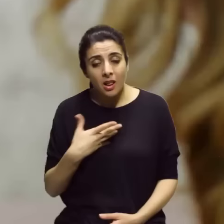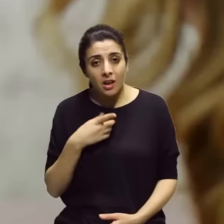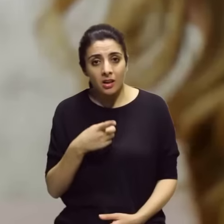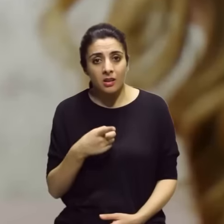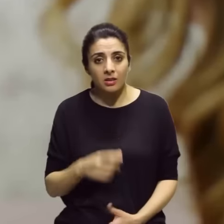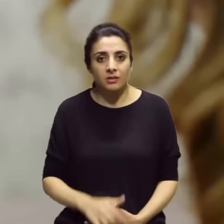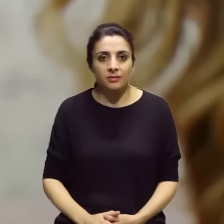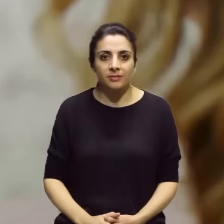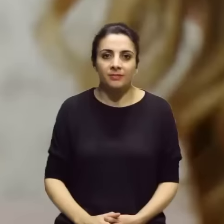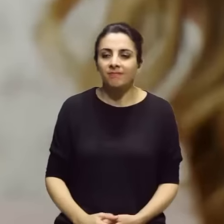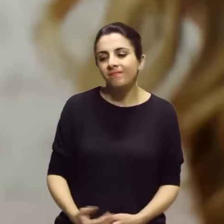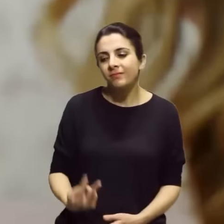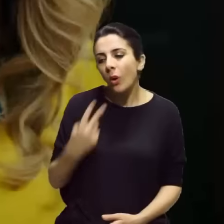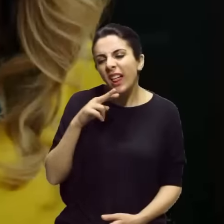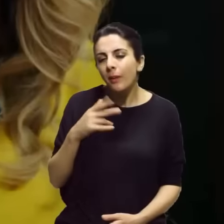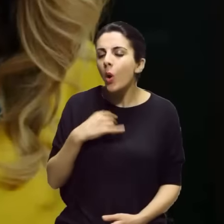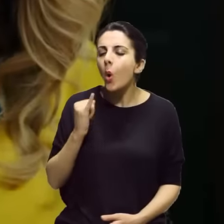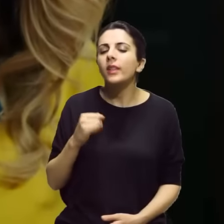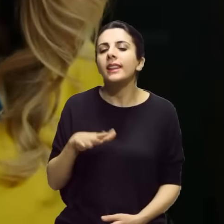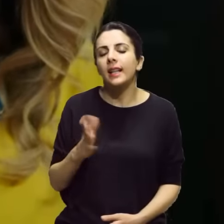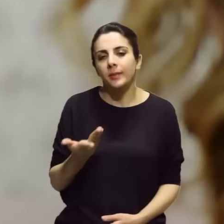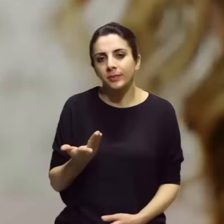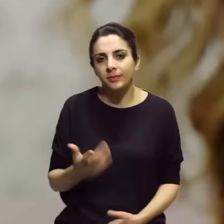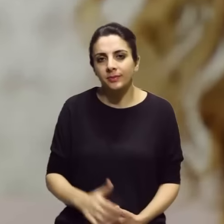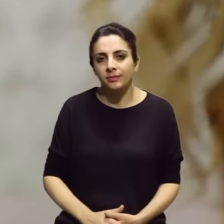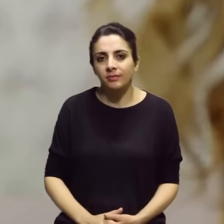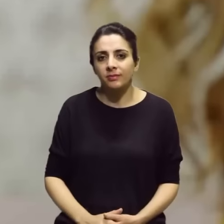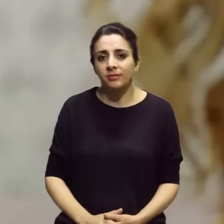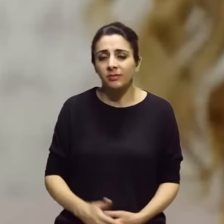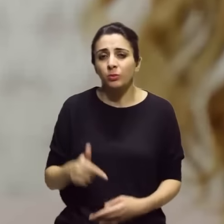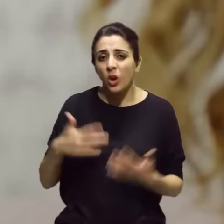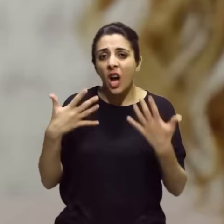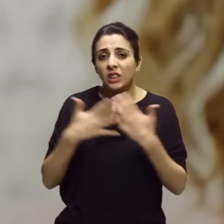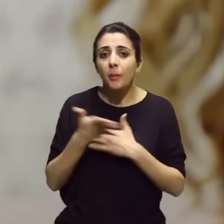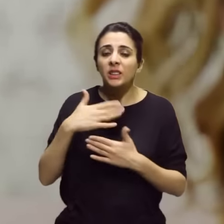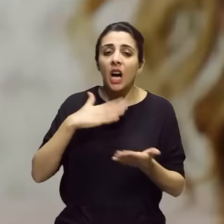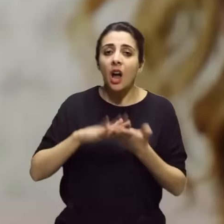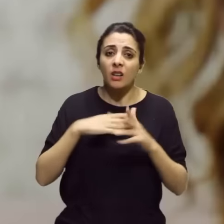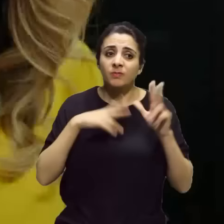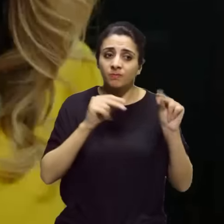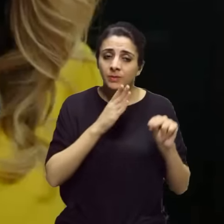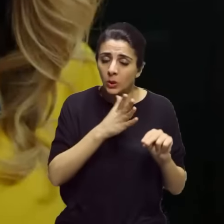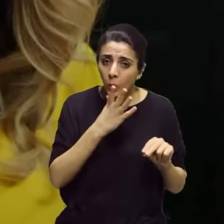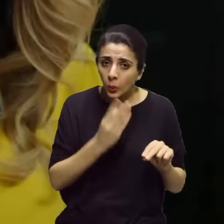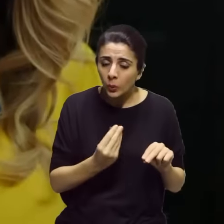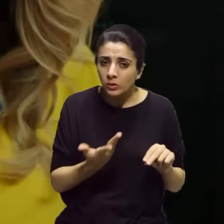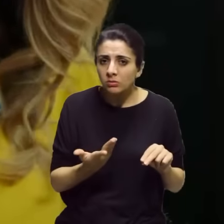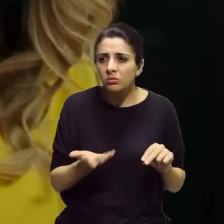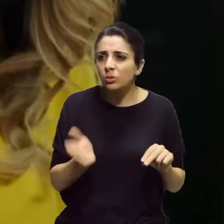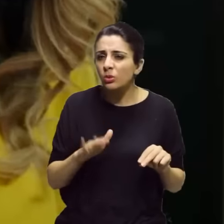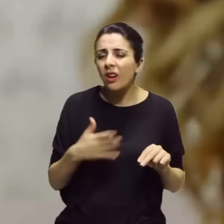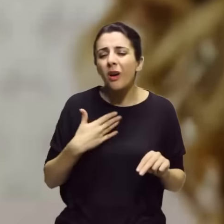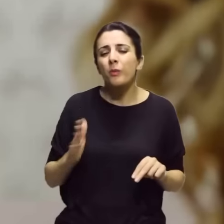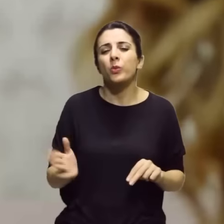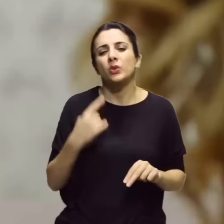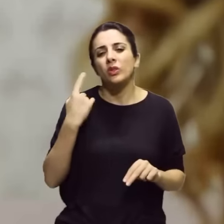seni. İşte gördüğün gibi kötü değilim. Ya aslında bu akşam başka bir arkadaşımda kalabilirdim ama sonra boş